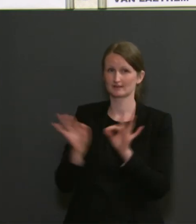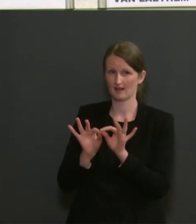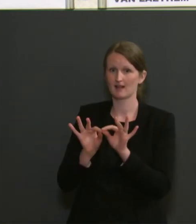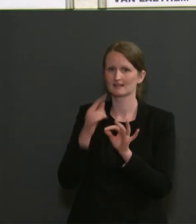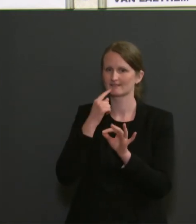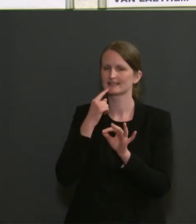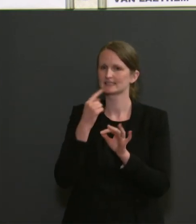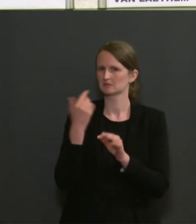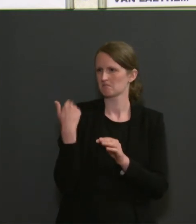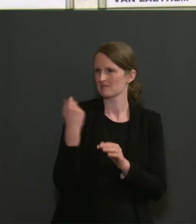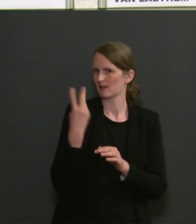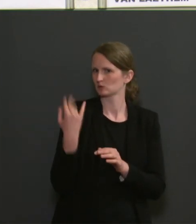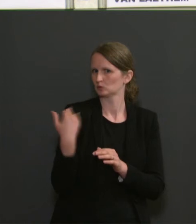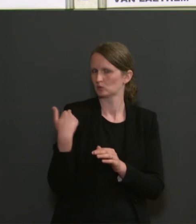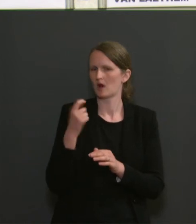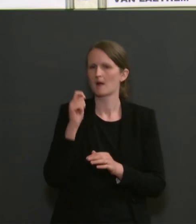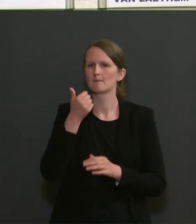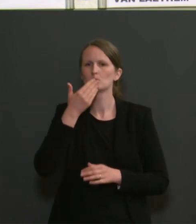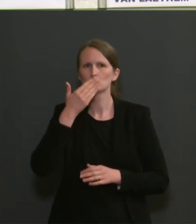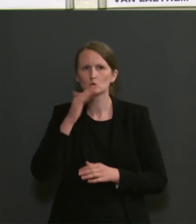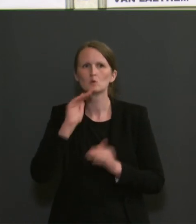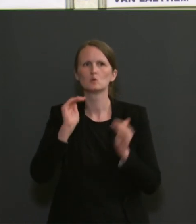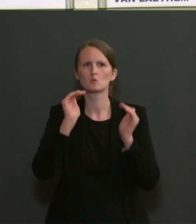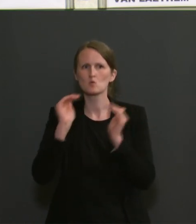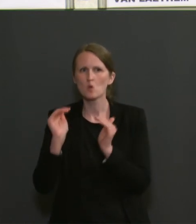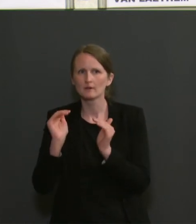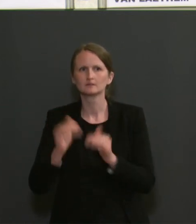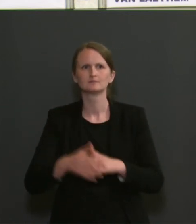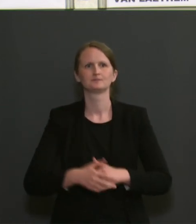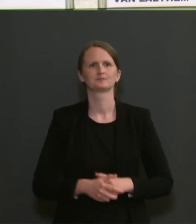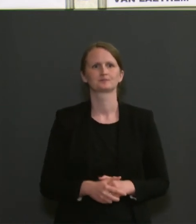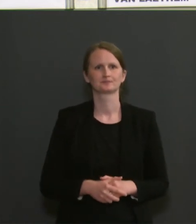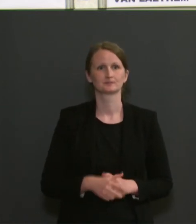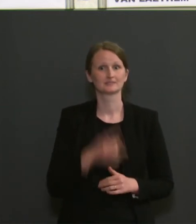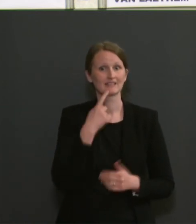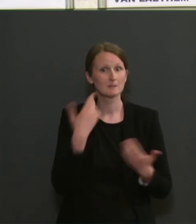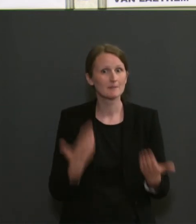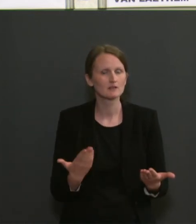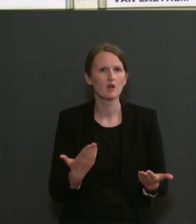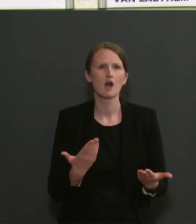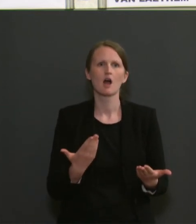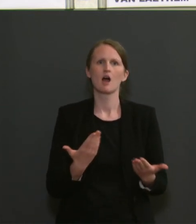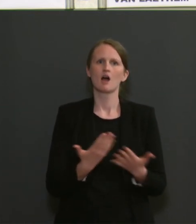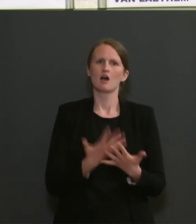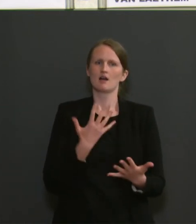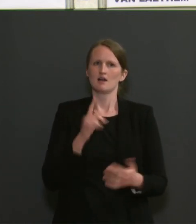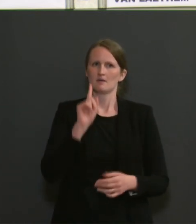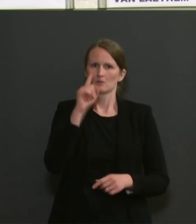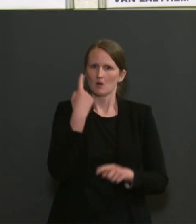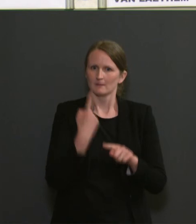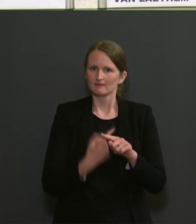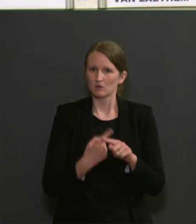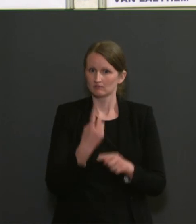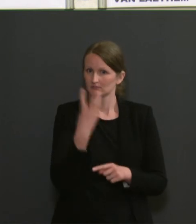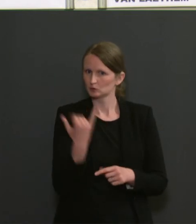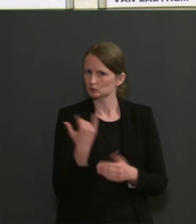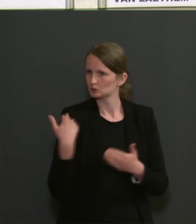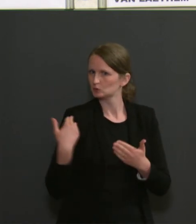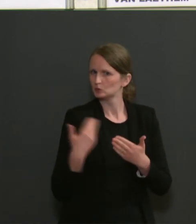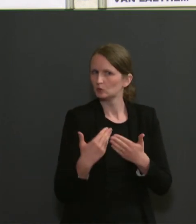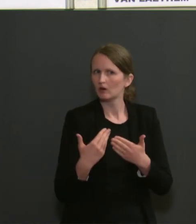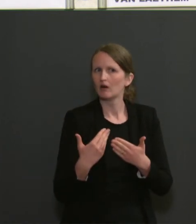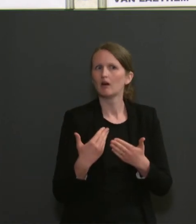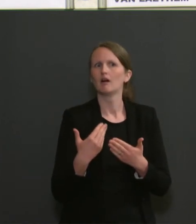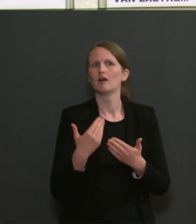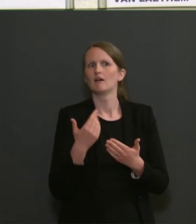que nous observons ces chiffres, et ainsi 3 jours en suivant, depuis le début septembre. C'est encore peu de choses,